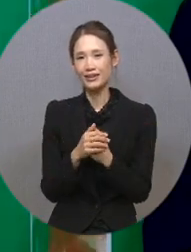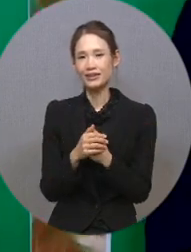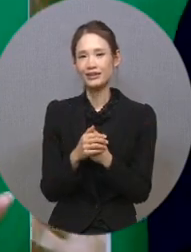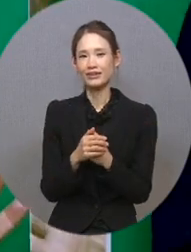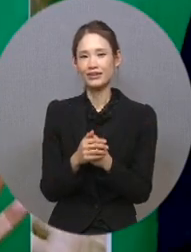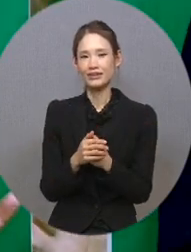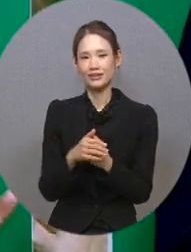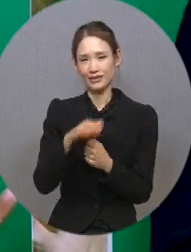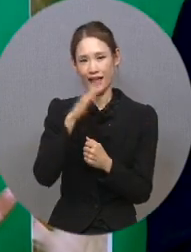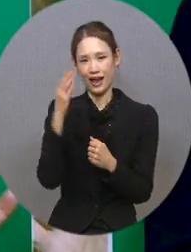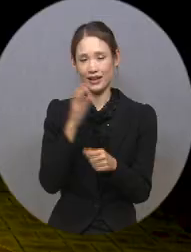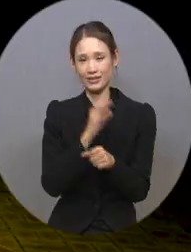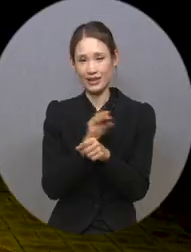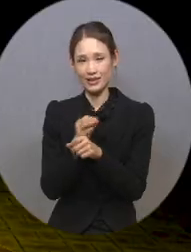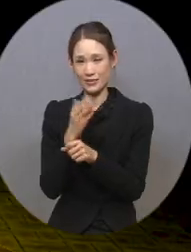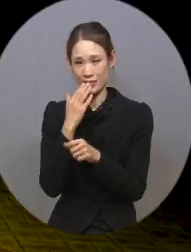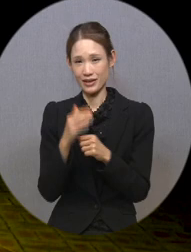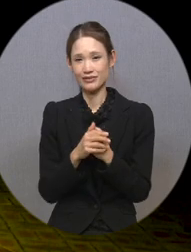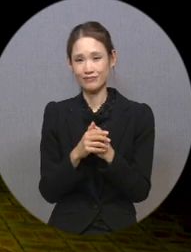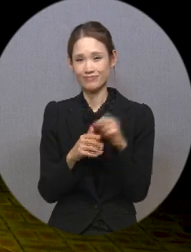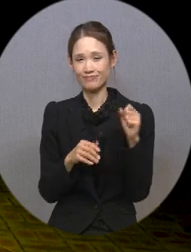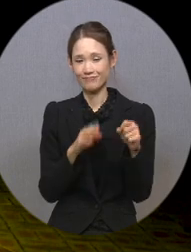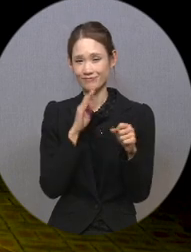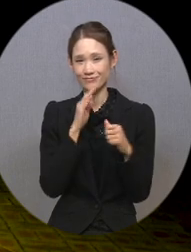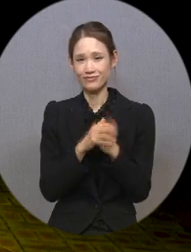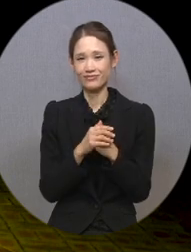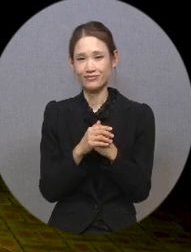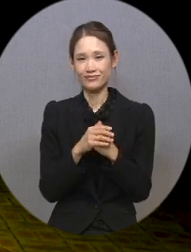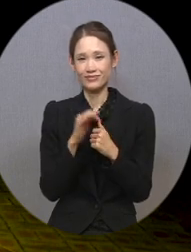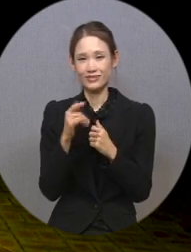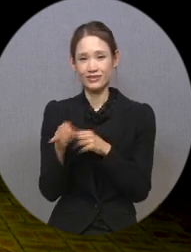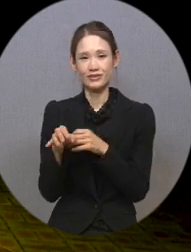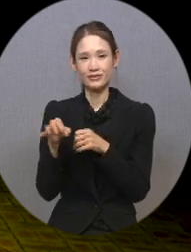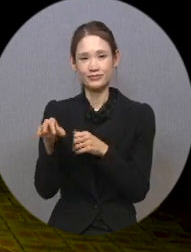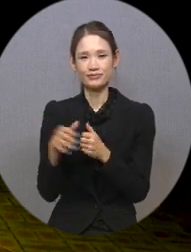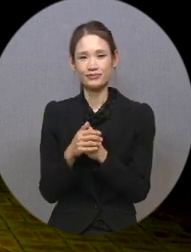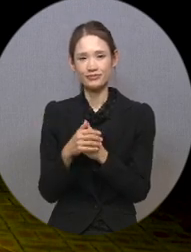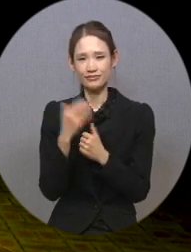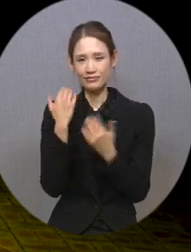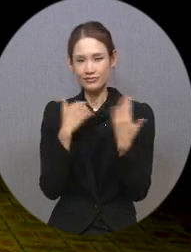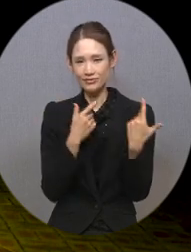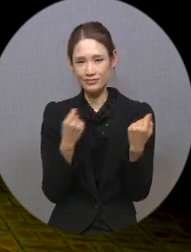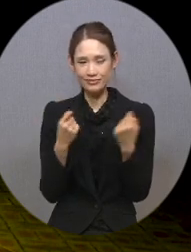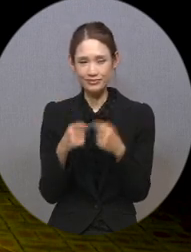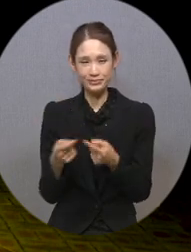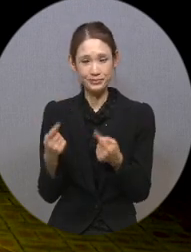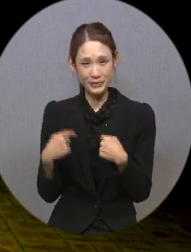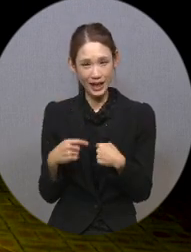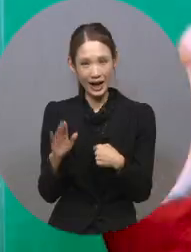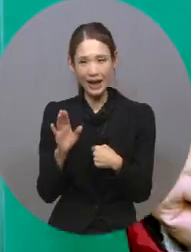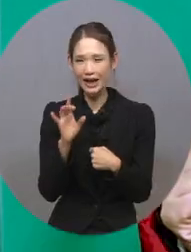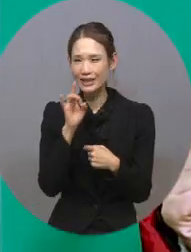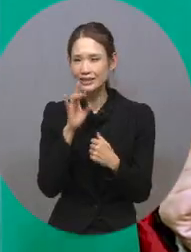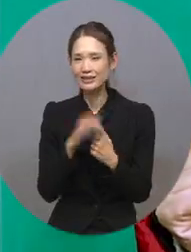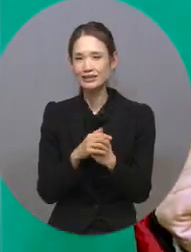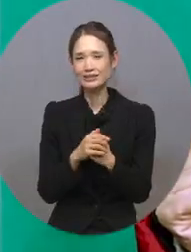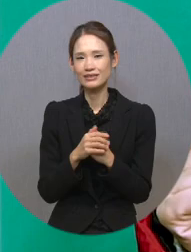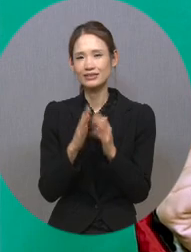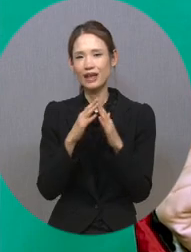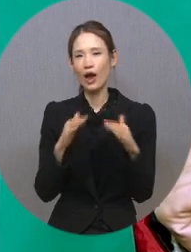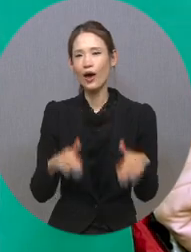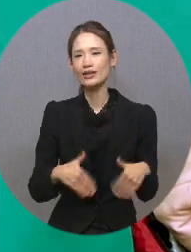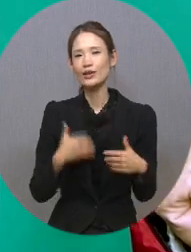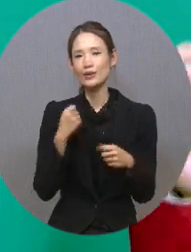건 남도장터에서 살 수 있잖아요. 네 그렇죠. 하지만 남도장터는 누구나 이렇게 입점하는 게 아니고요.